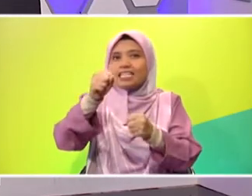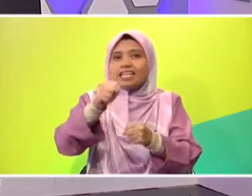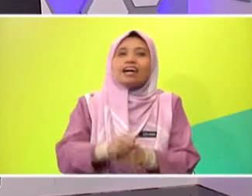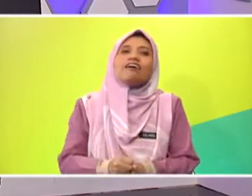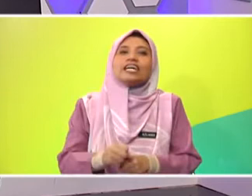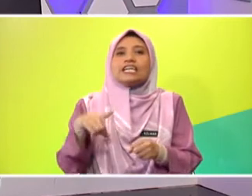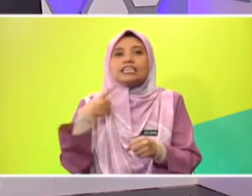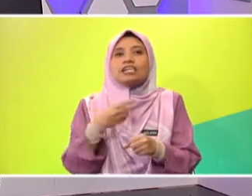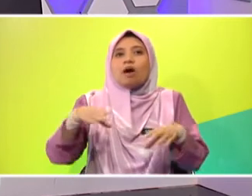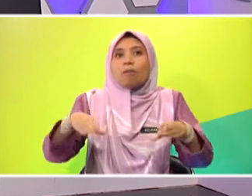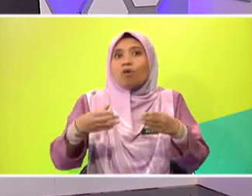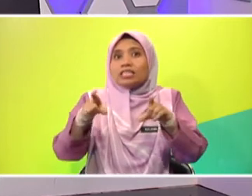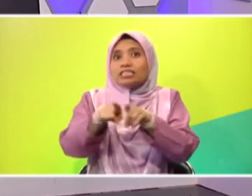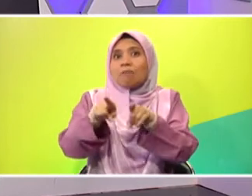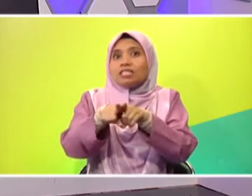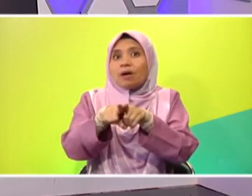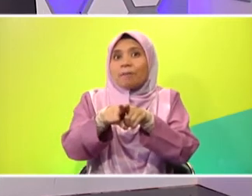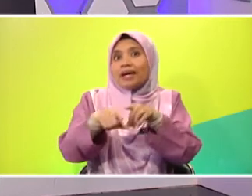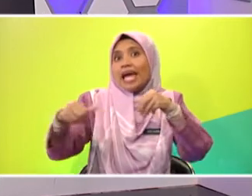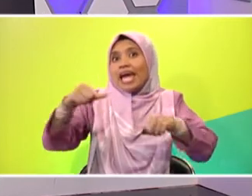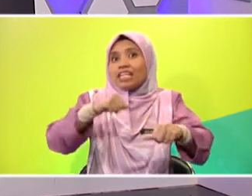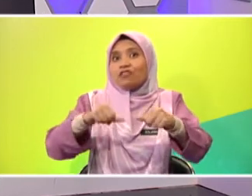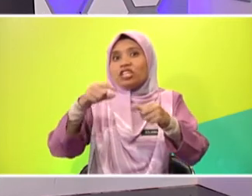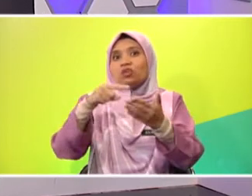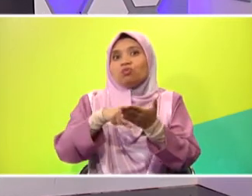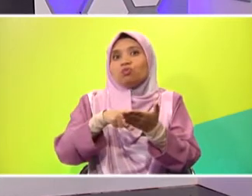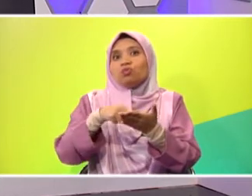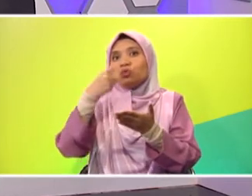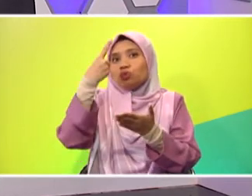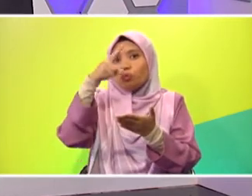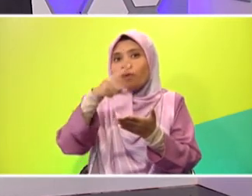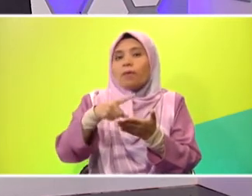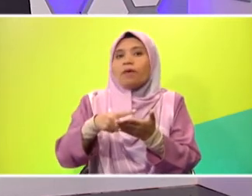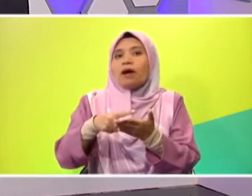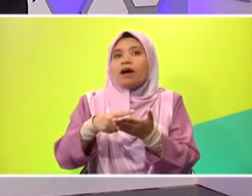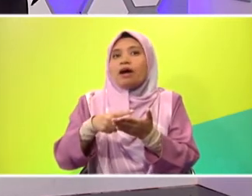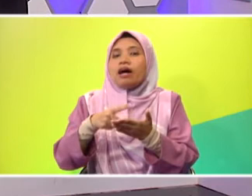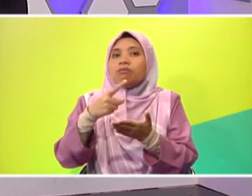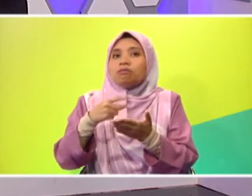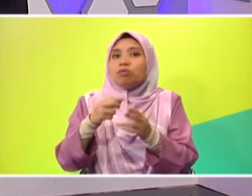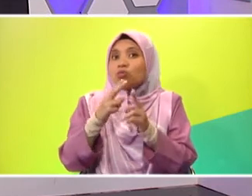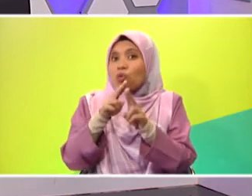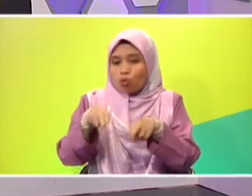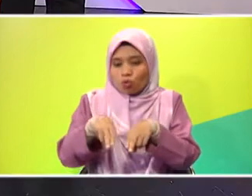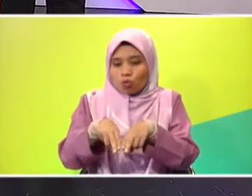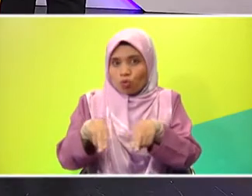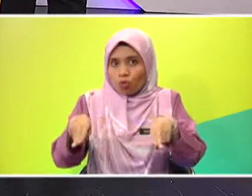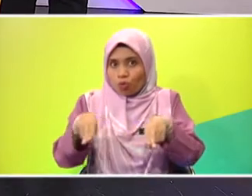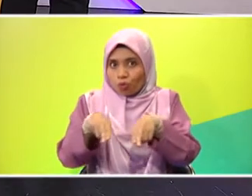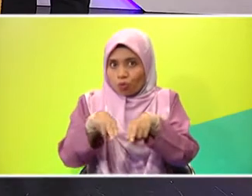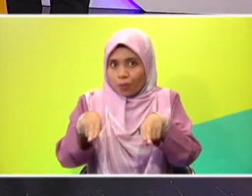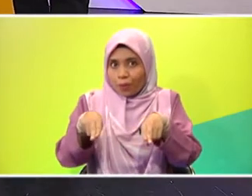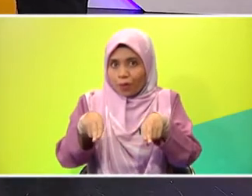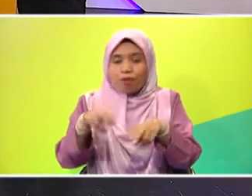activity ini sebagai hujan untuk mengukur penilaian apa yang kita belajar tadi karena adegan karena sudah